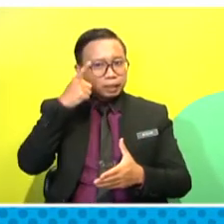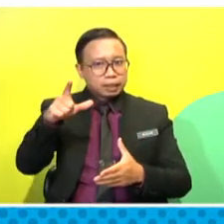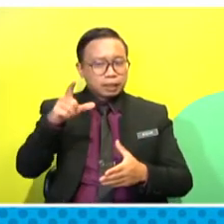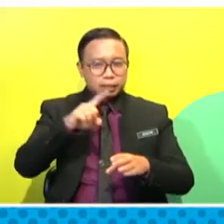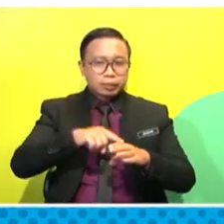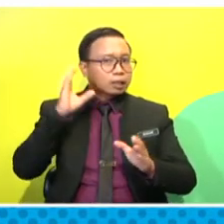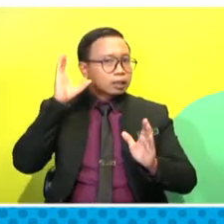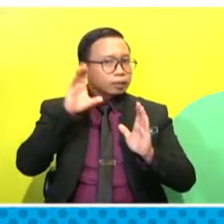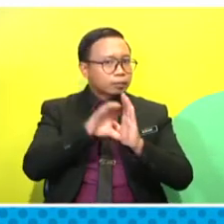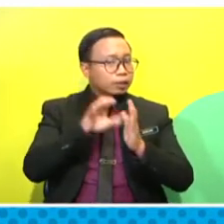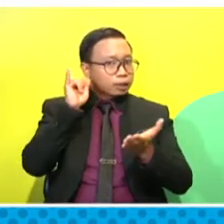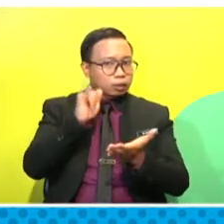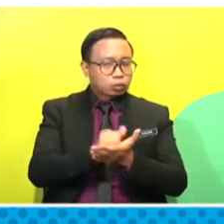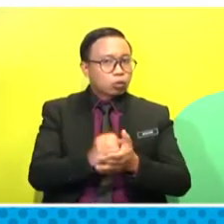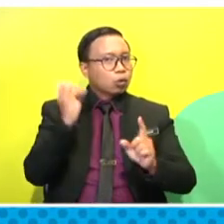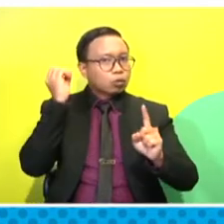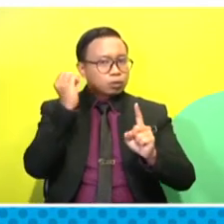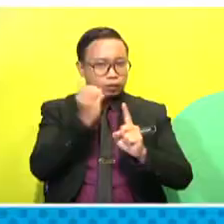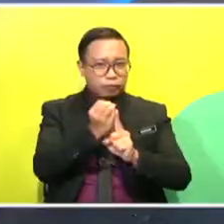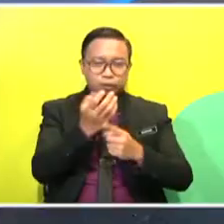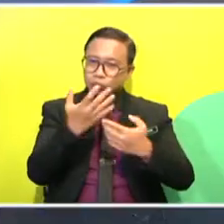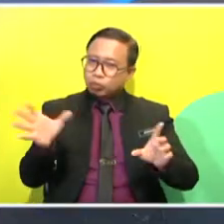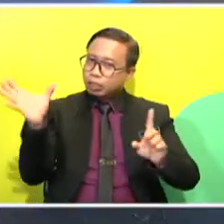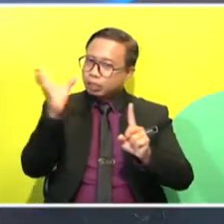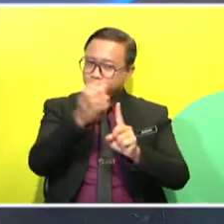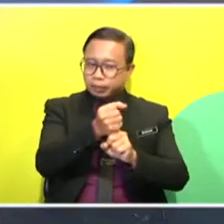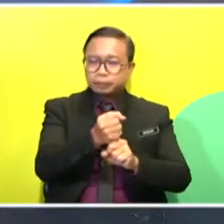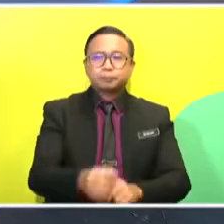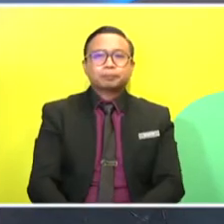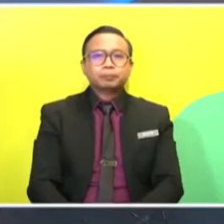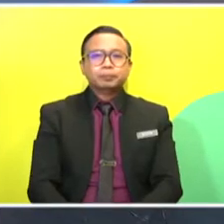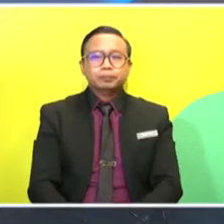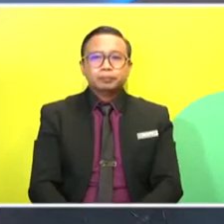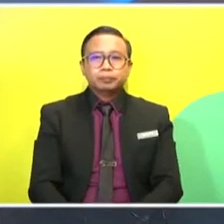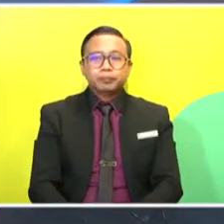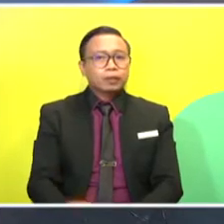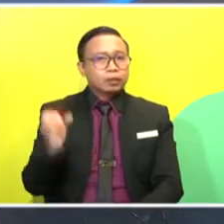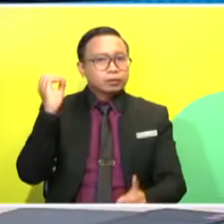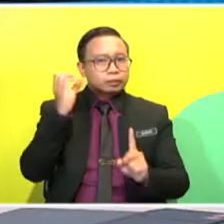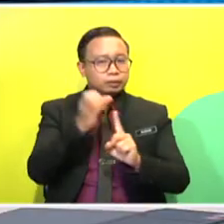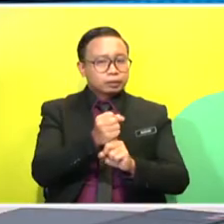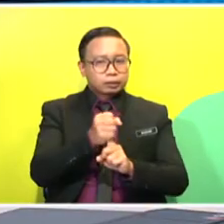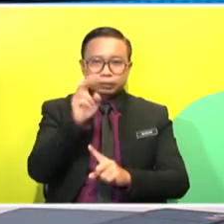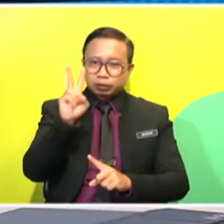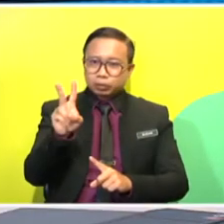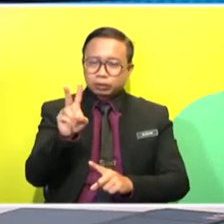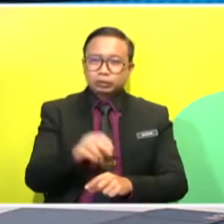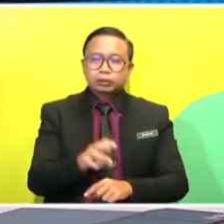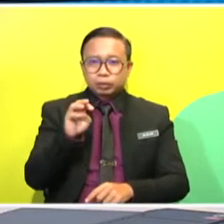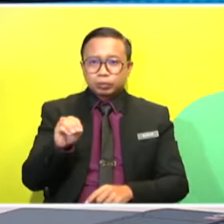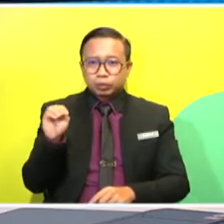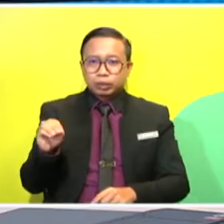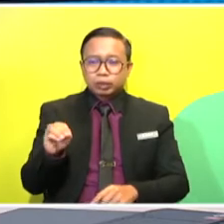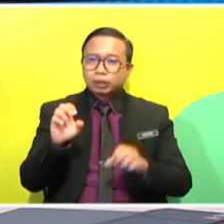gambar tersebut. Jadi, objektif pertama itu tercapai. Tercapai. Yeah. Dan objektif yang kedua, murid dapat